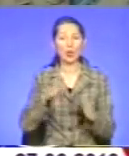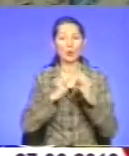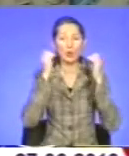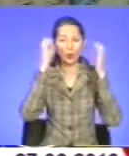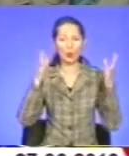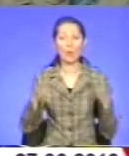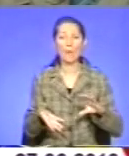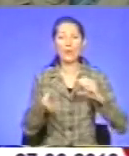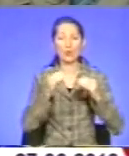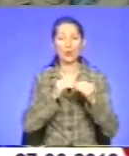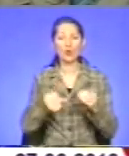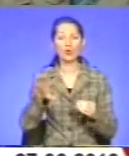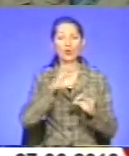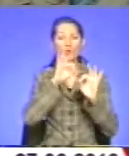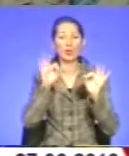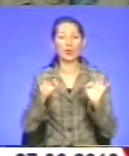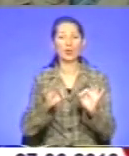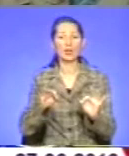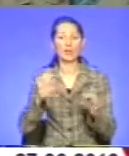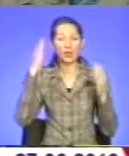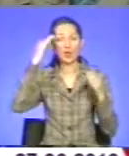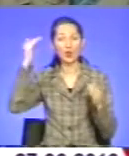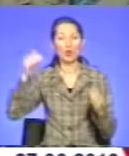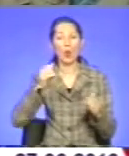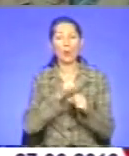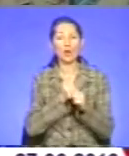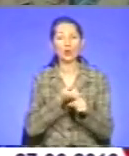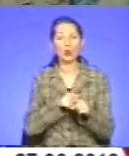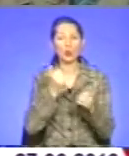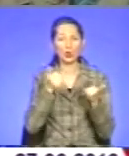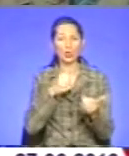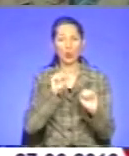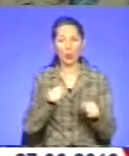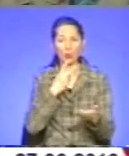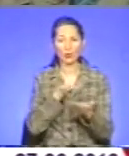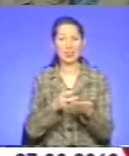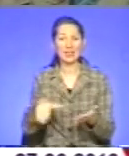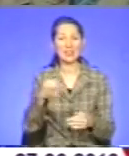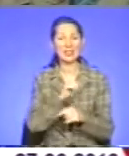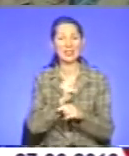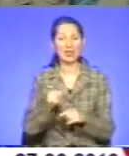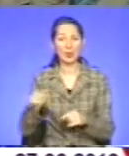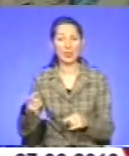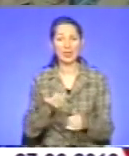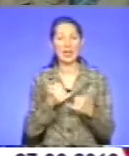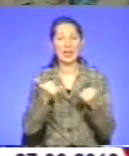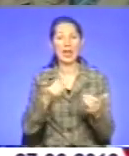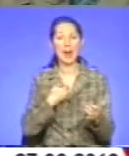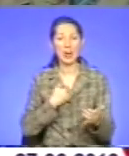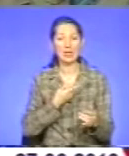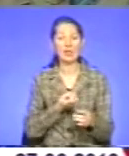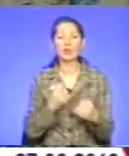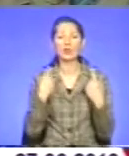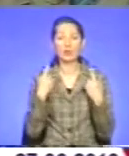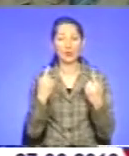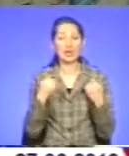працю, яку сьогодні, вірніше, можуть подивитися всі тернополяни. Ось. І, звичайно, що для мене це надзвичайне свято,